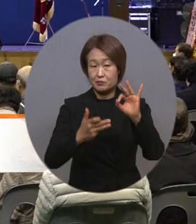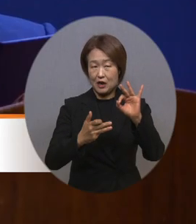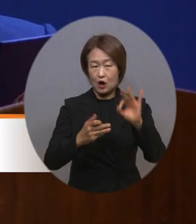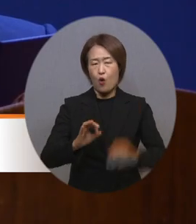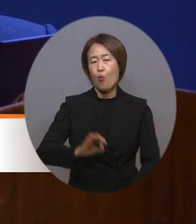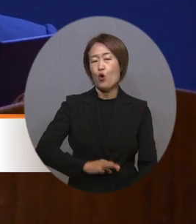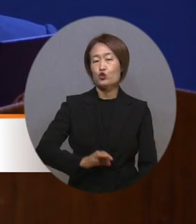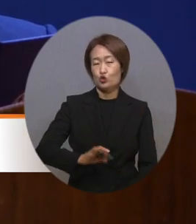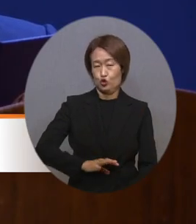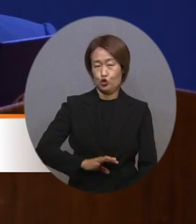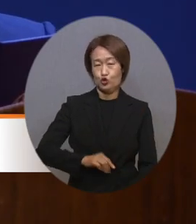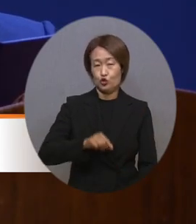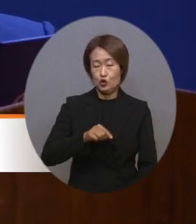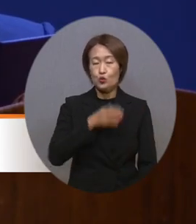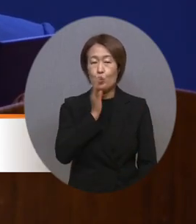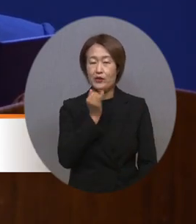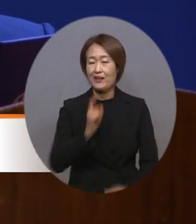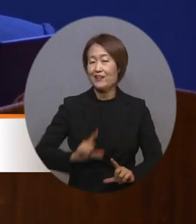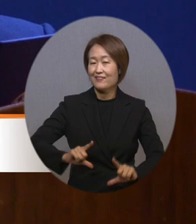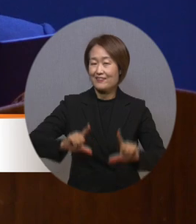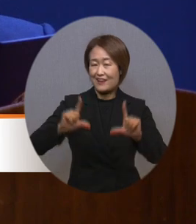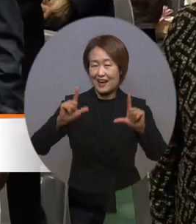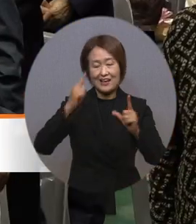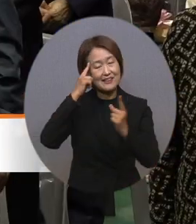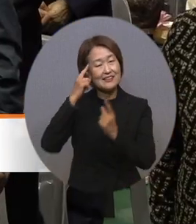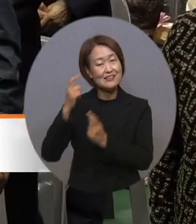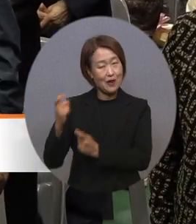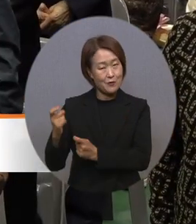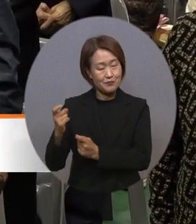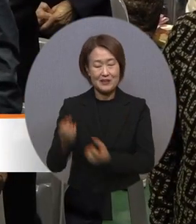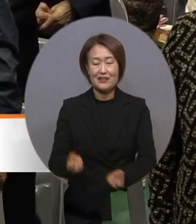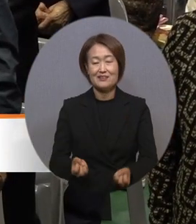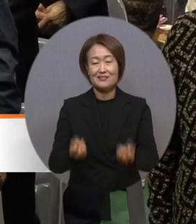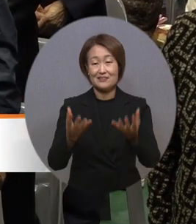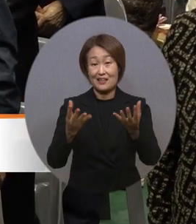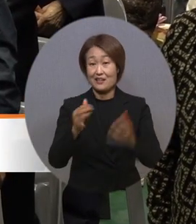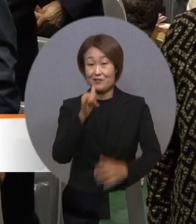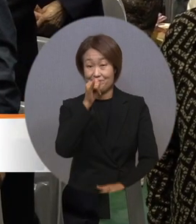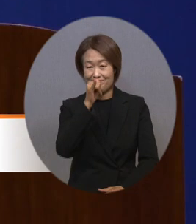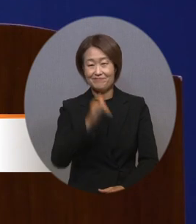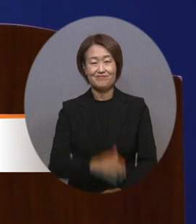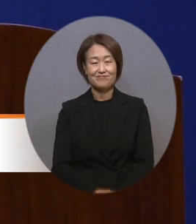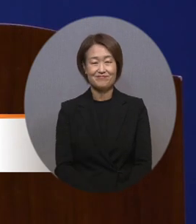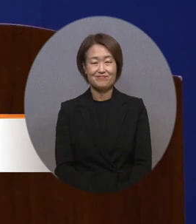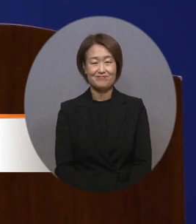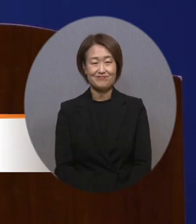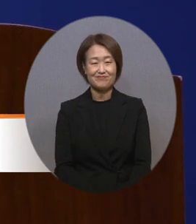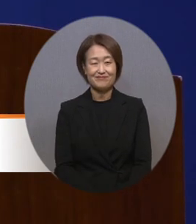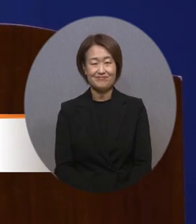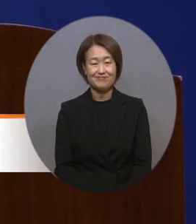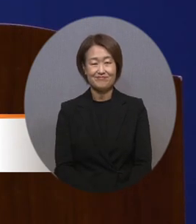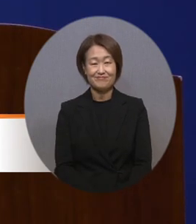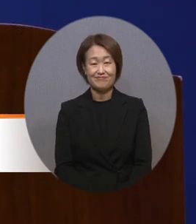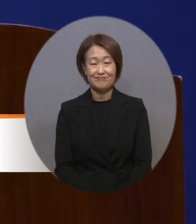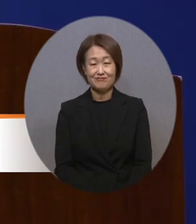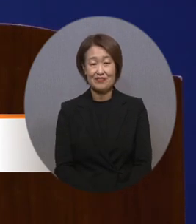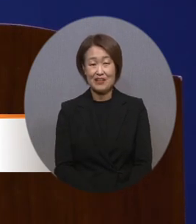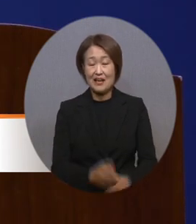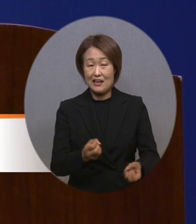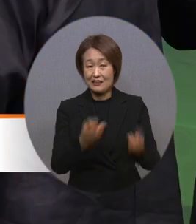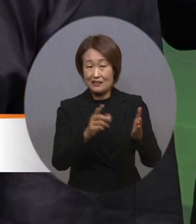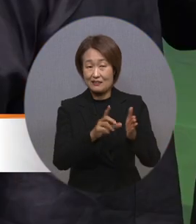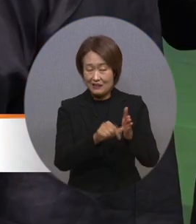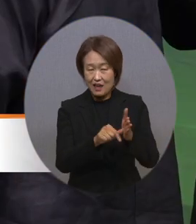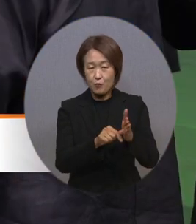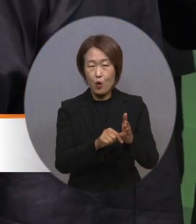치약체육관에서 대한노인회 원주시지회에서 주최하는 제26회 노인의 날 기념식이 열렸습니다. 이날 행사에는